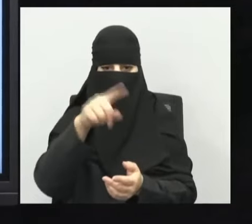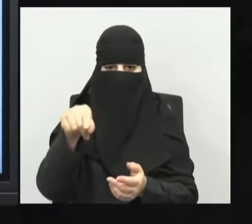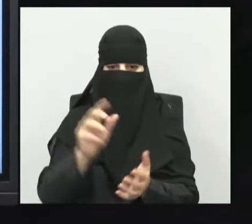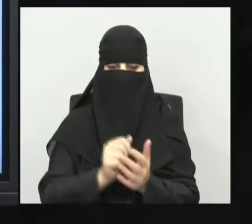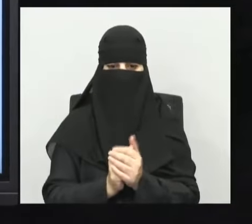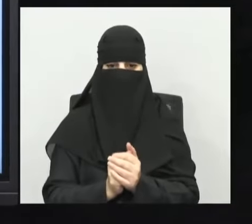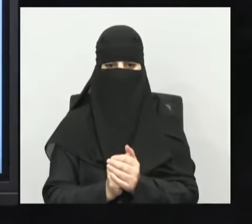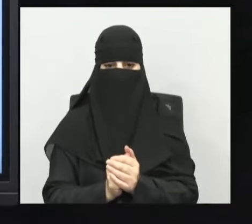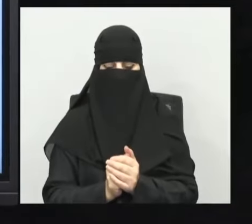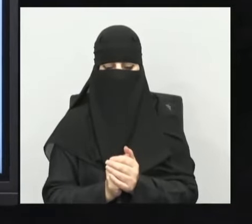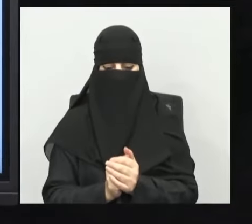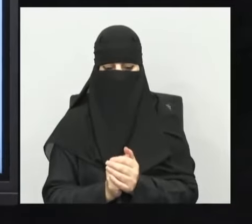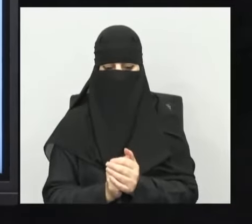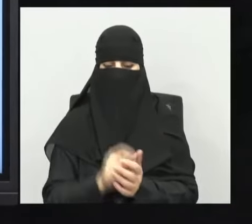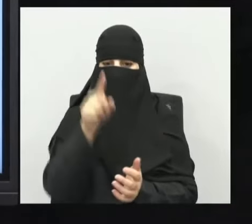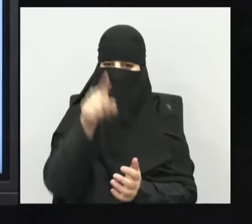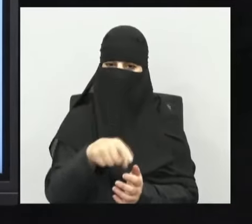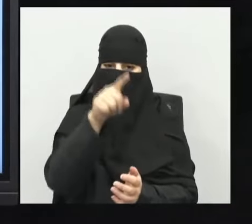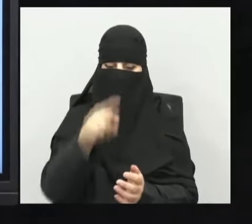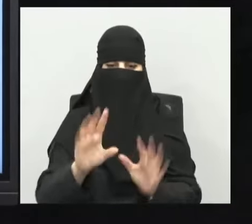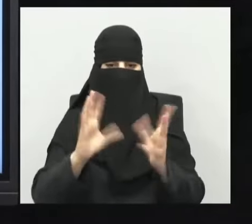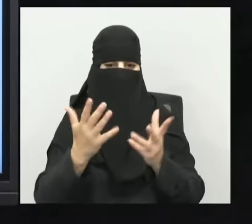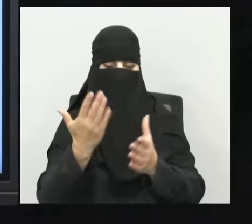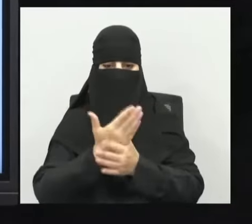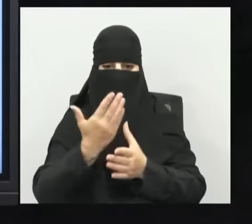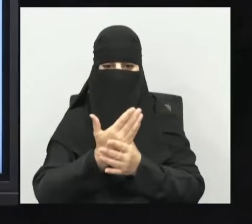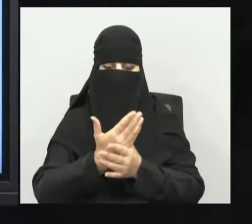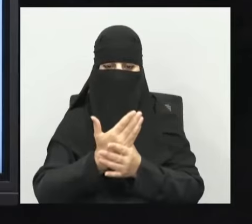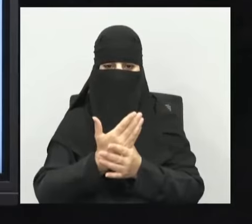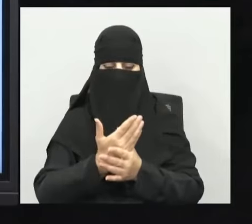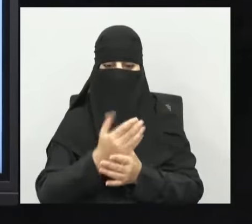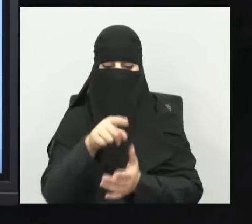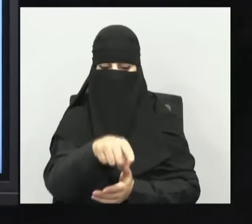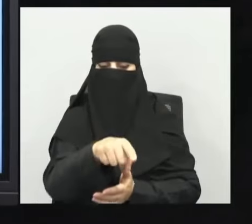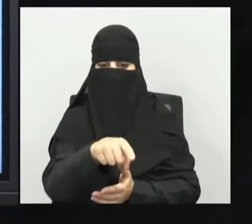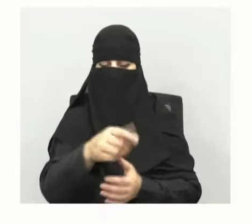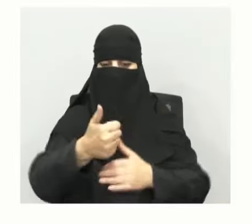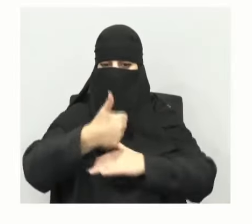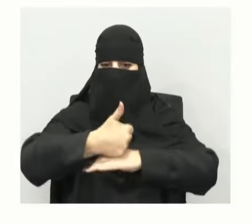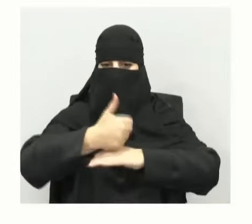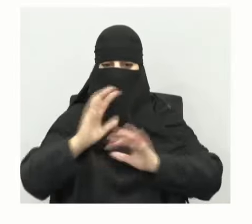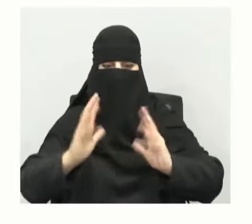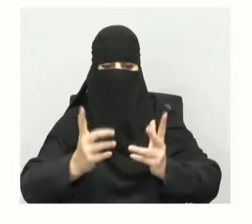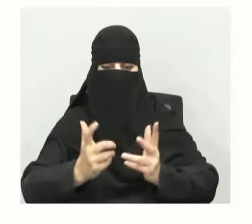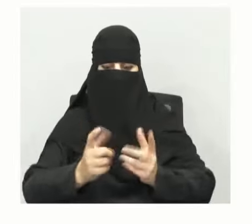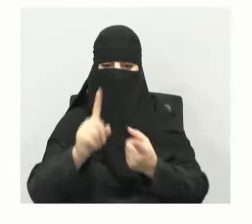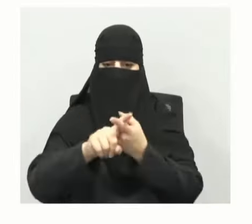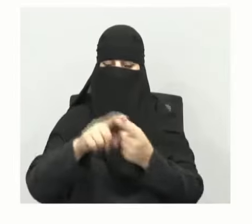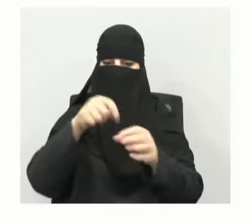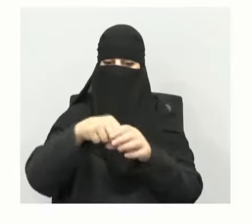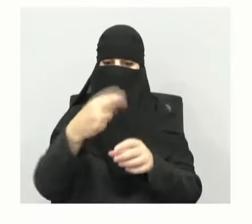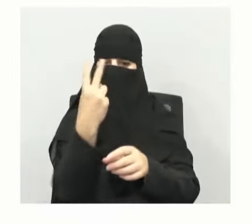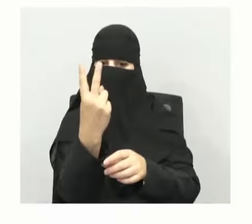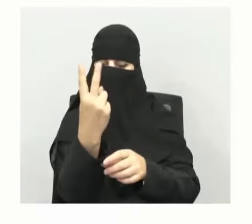مبدعين خطا من يقول لي لماذا يا مبدعين لانه هنا القاعده ما هي اضرب في اثنين